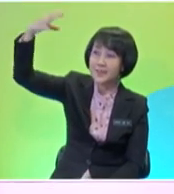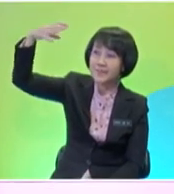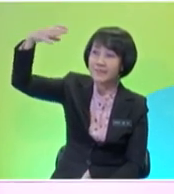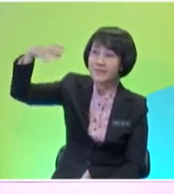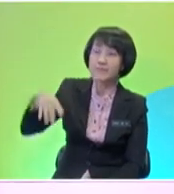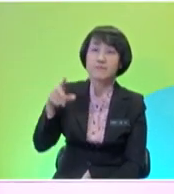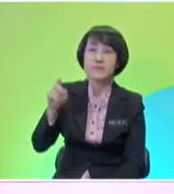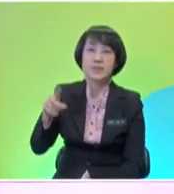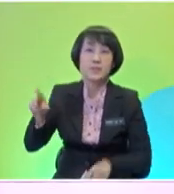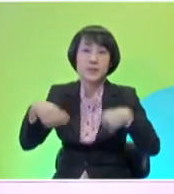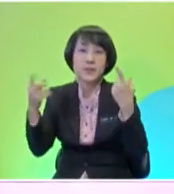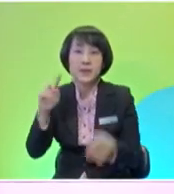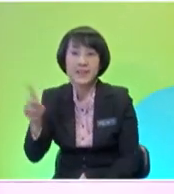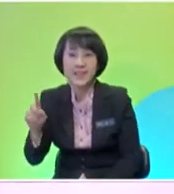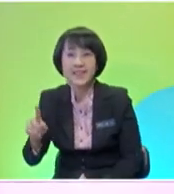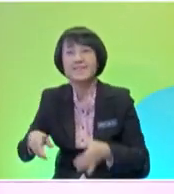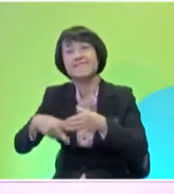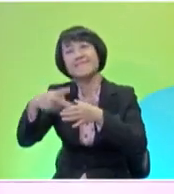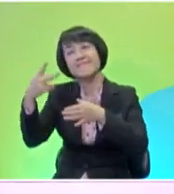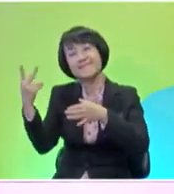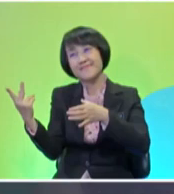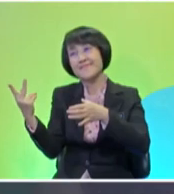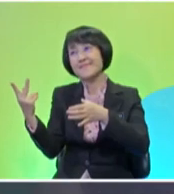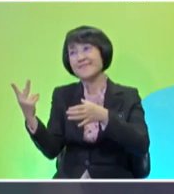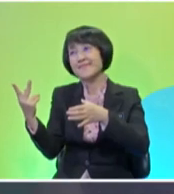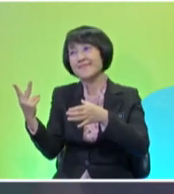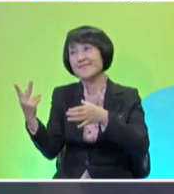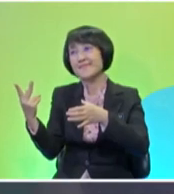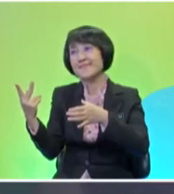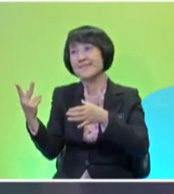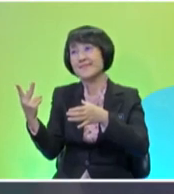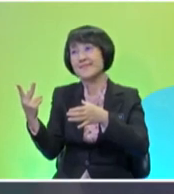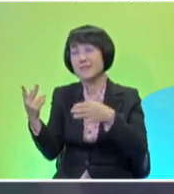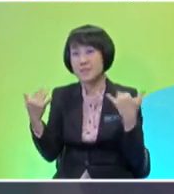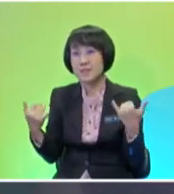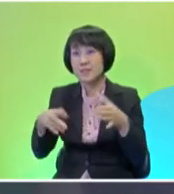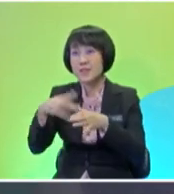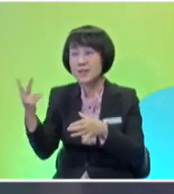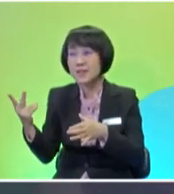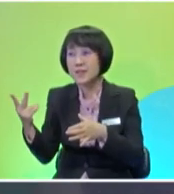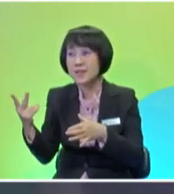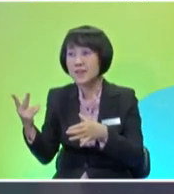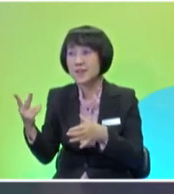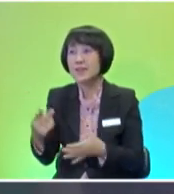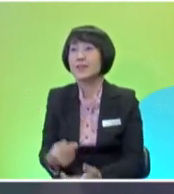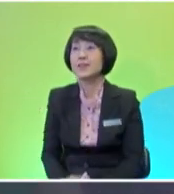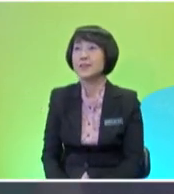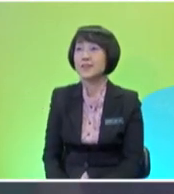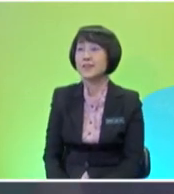mana, Irfan? Kita kena pergi luar. Kita nak pergi luar hari ni cikgu? Ya. Kita akan keluar dari studio ni. Ya,